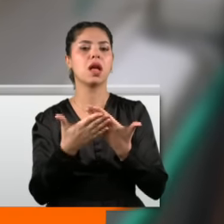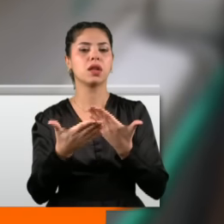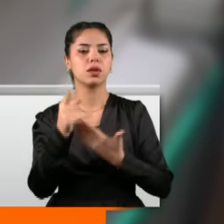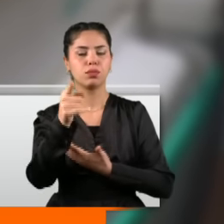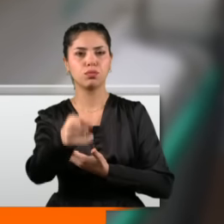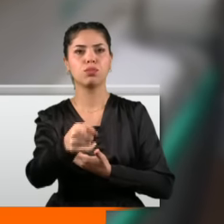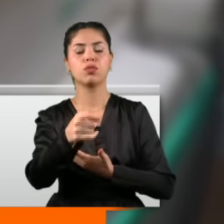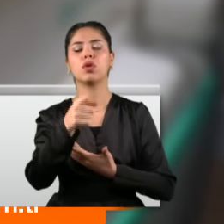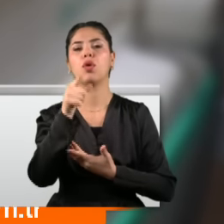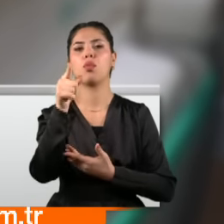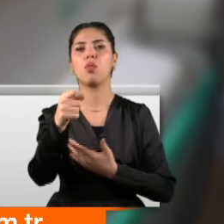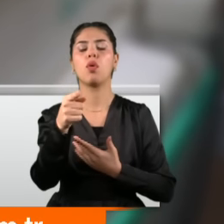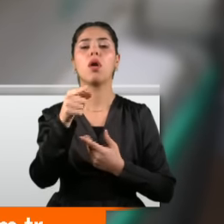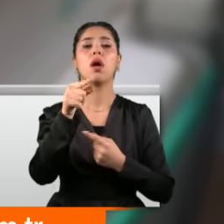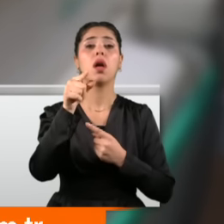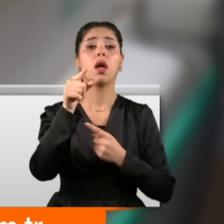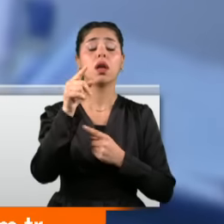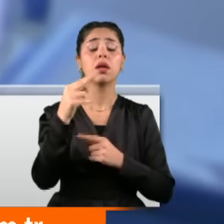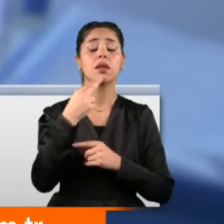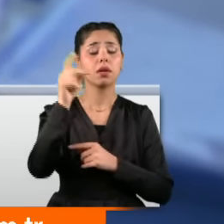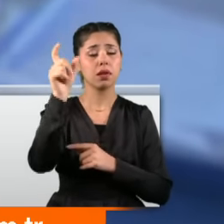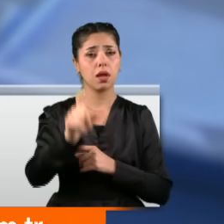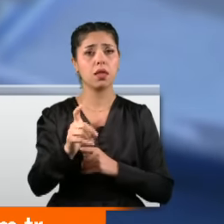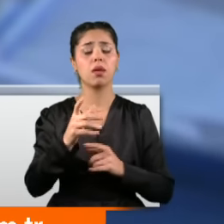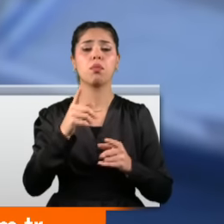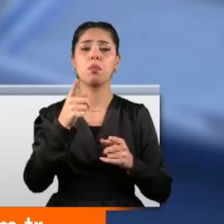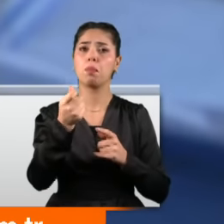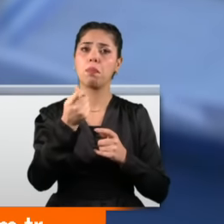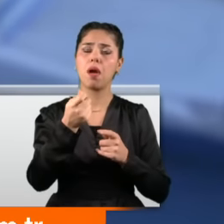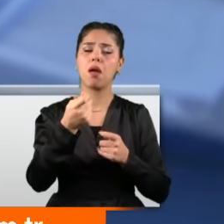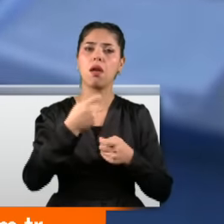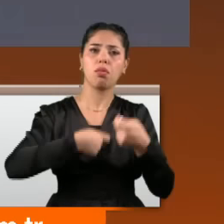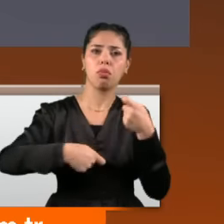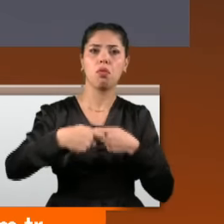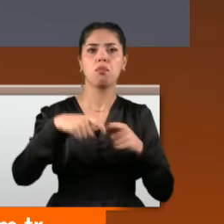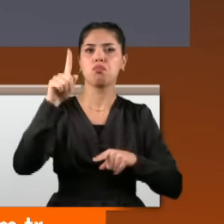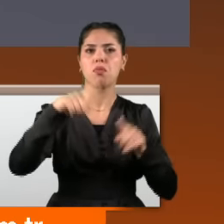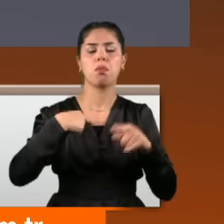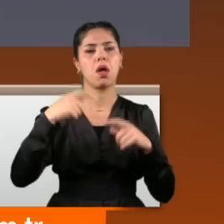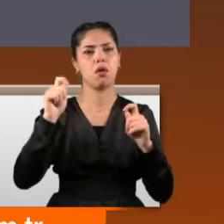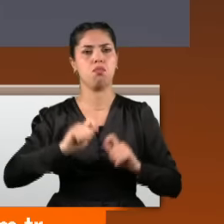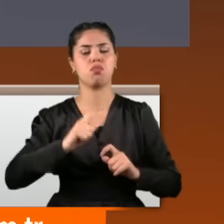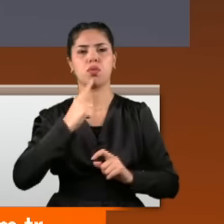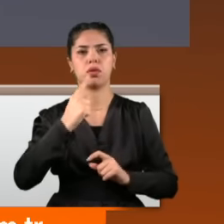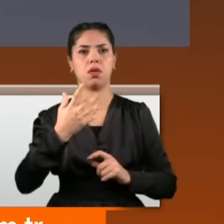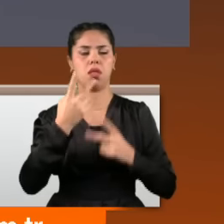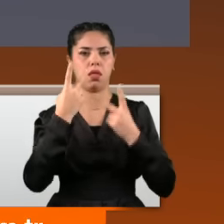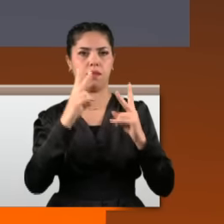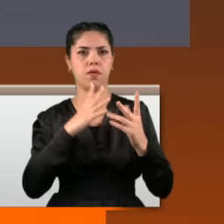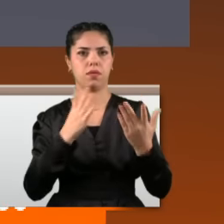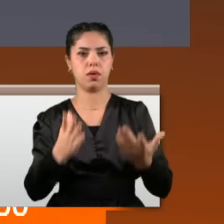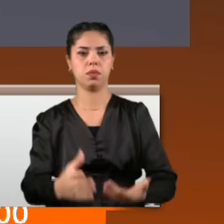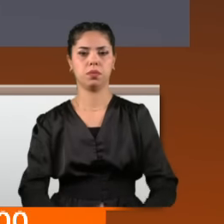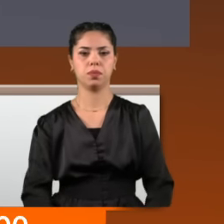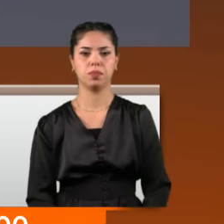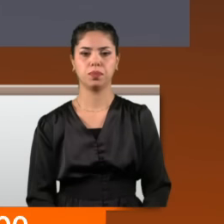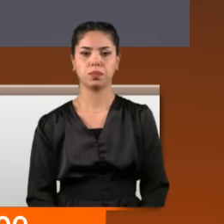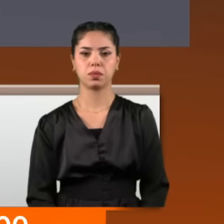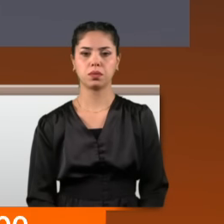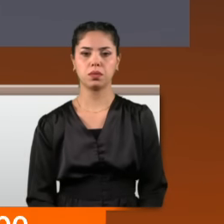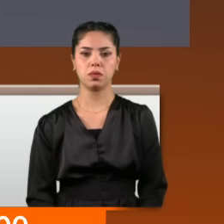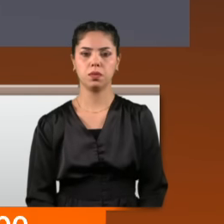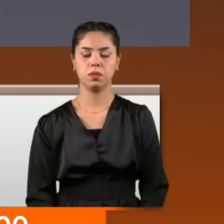para trafiğini zaman zaman kendisinin yönettiğini mahkemede açıkça dile getirdi. Fırat Bey'in bana vekaleti vardı. Evde bakım hizmetleri